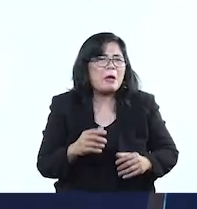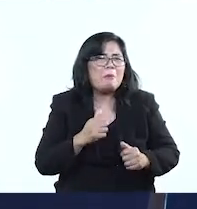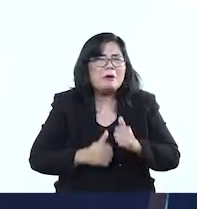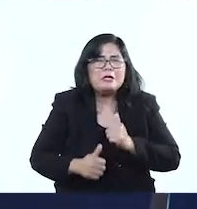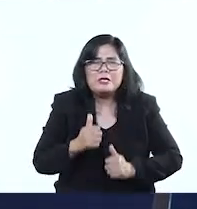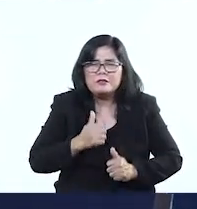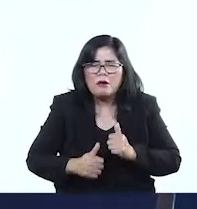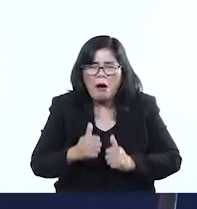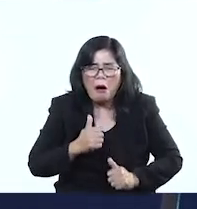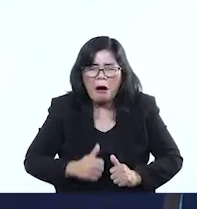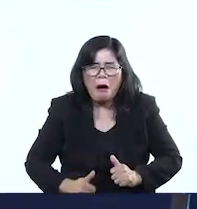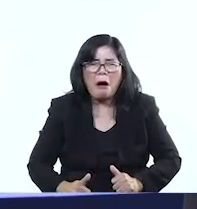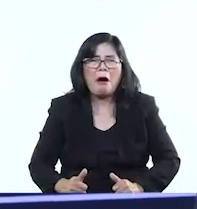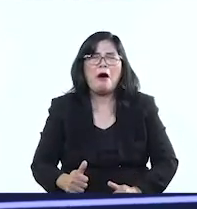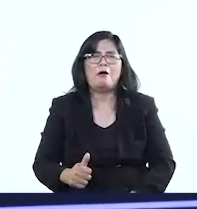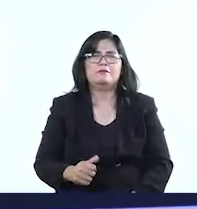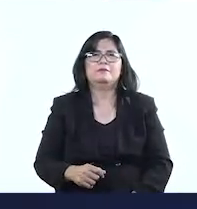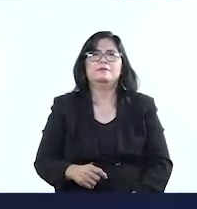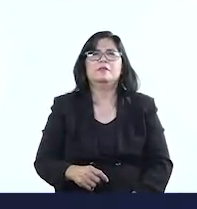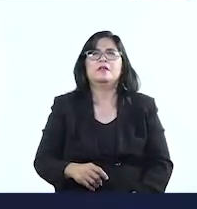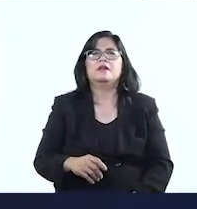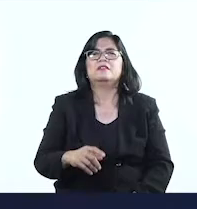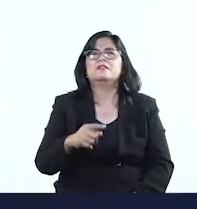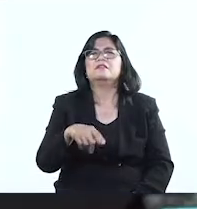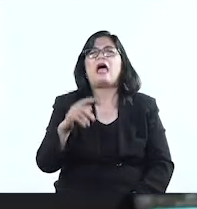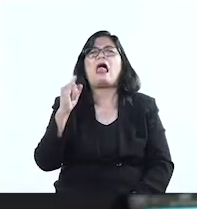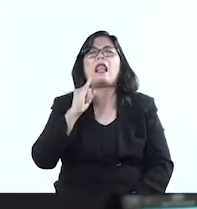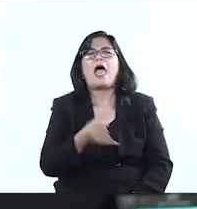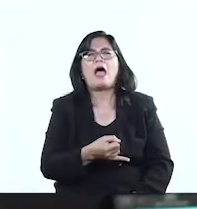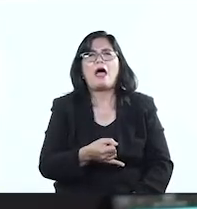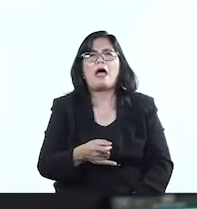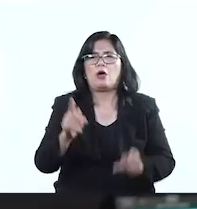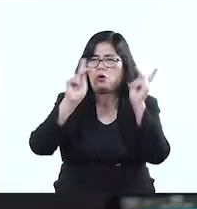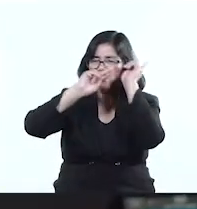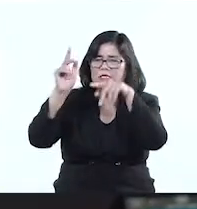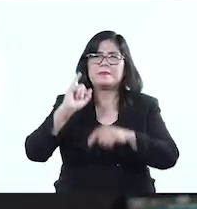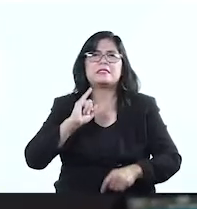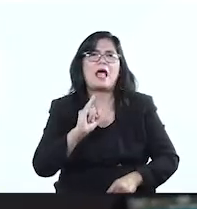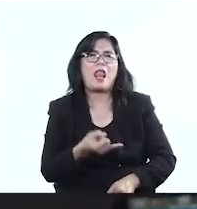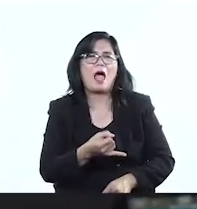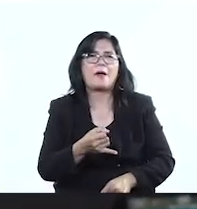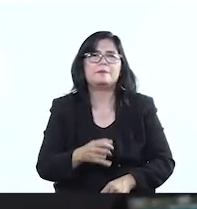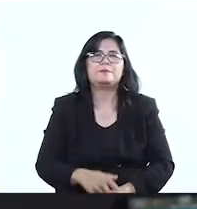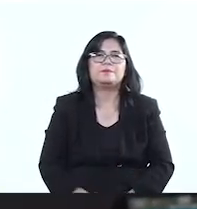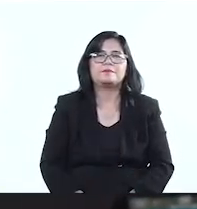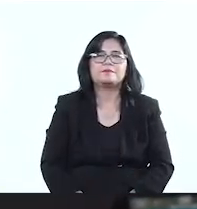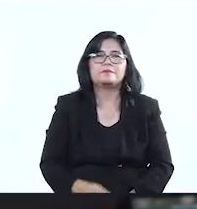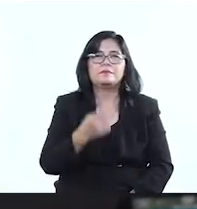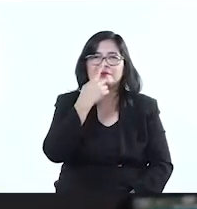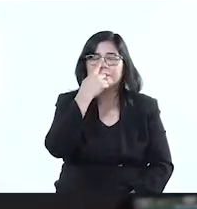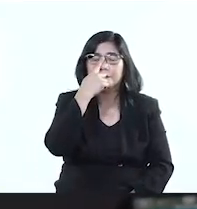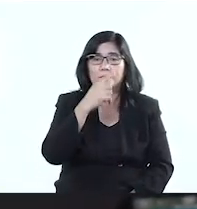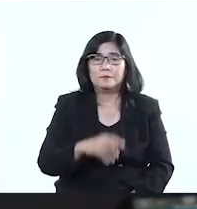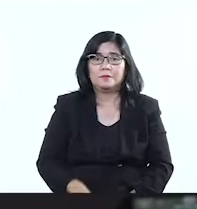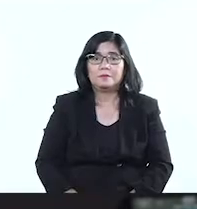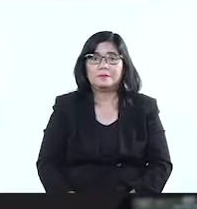Hai kalau semakin semen Rita menderitanya kita makin murni parah Terus tinggal lihat aja hahaha orang di mal